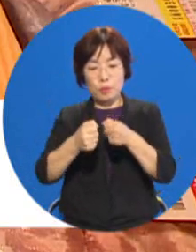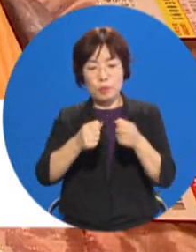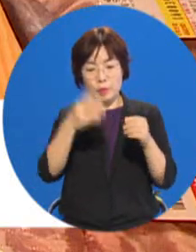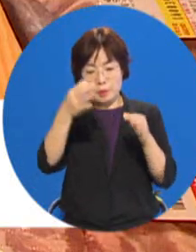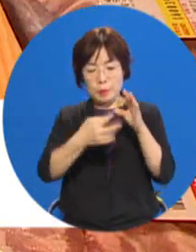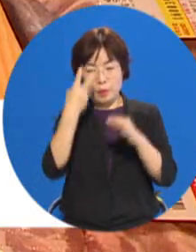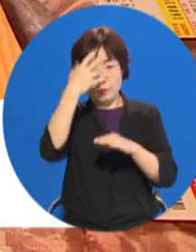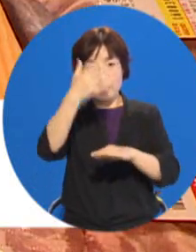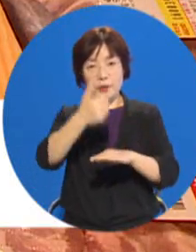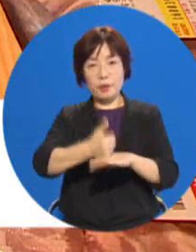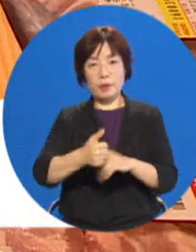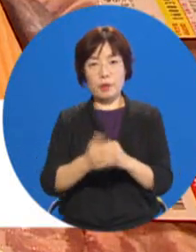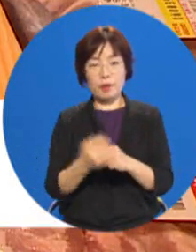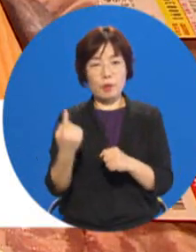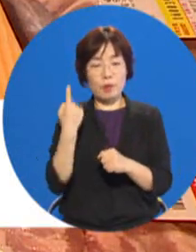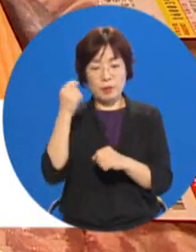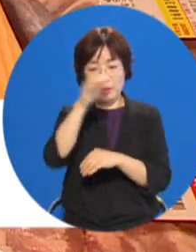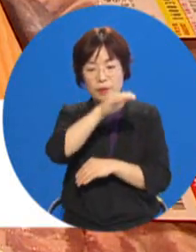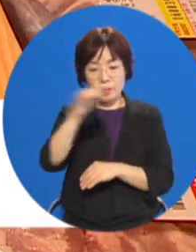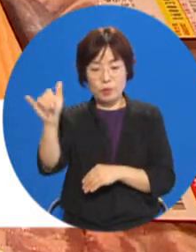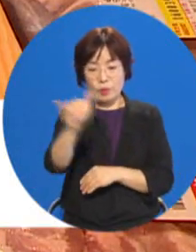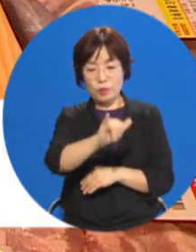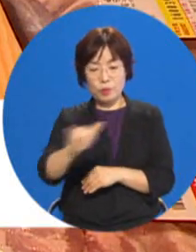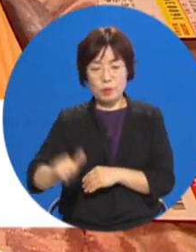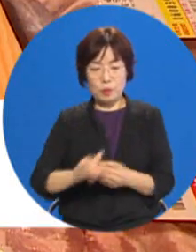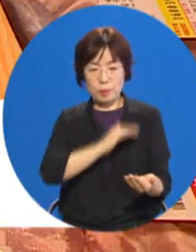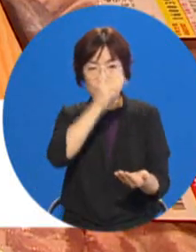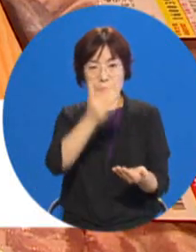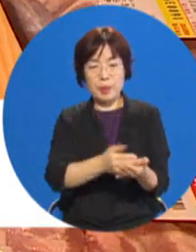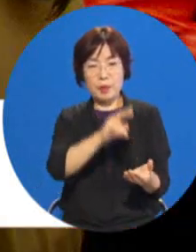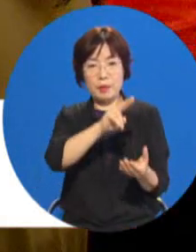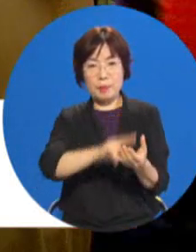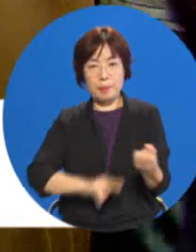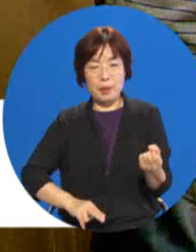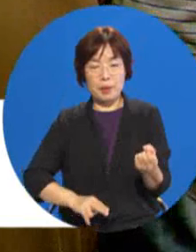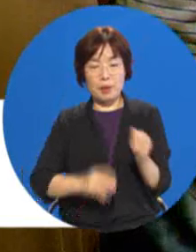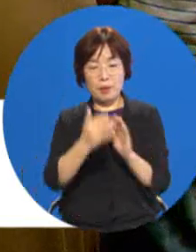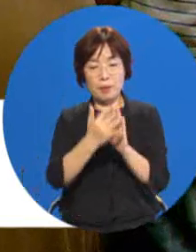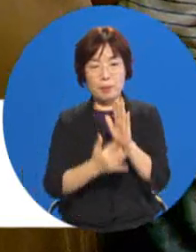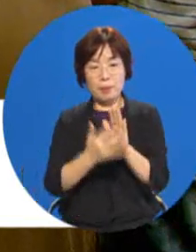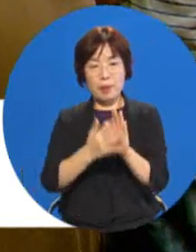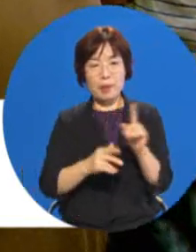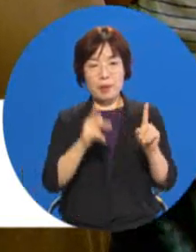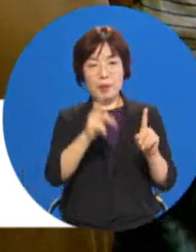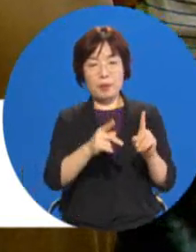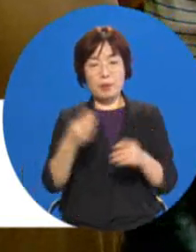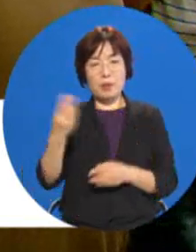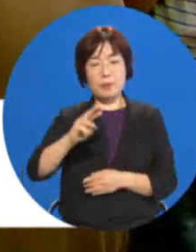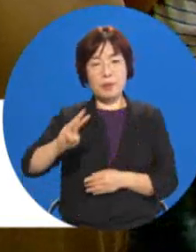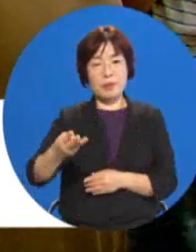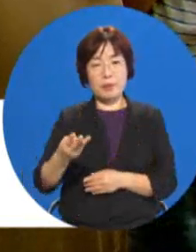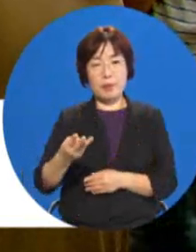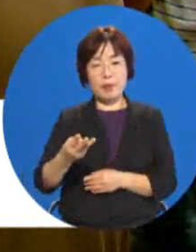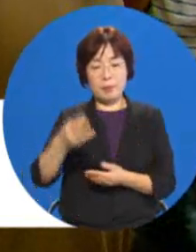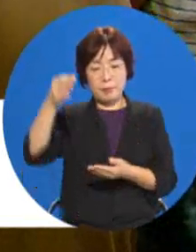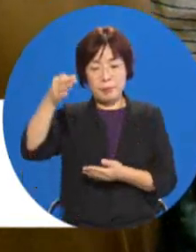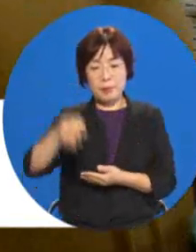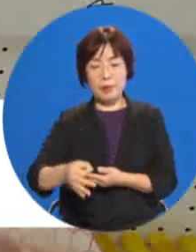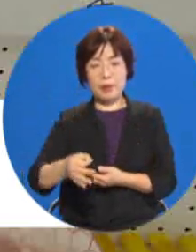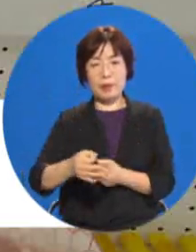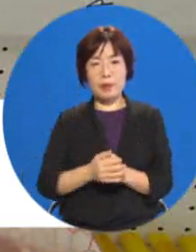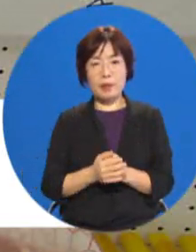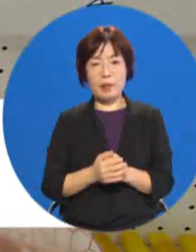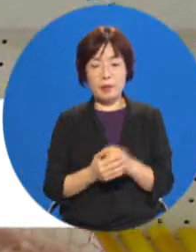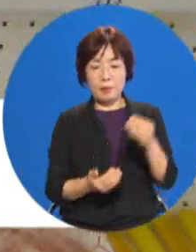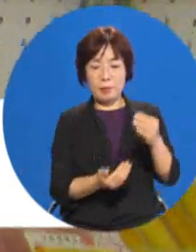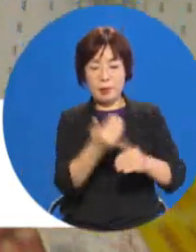축산유통종합정보사이트에 따르면 어제 기준 전국 도매시장의 돼지고기 평균 경매 가격은 1kg에 3,308원까지 떨어져